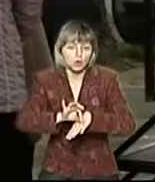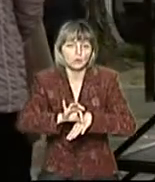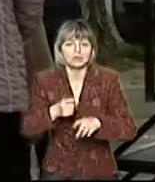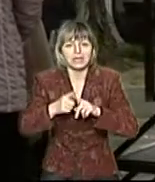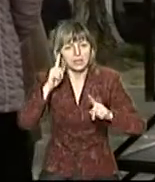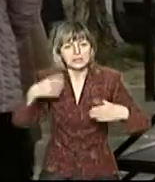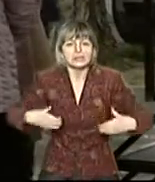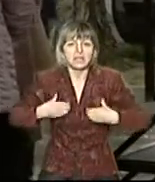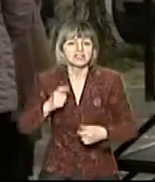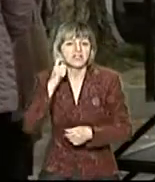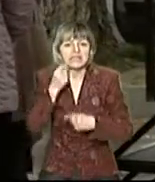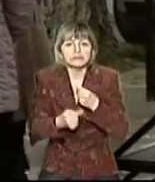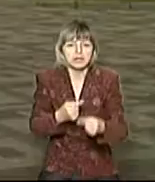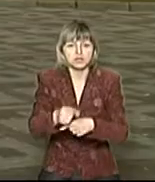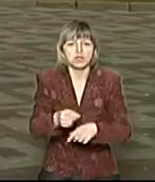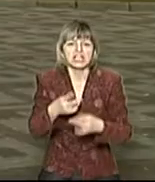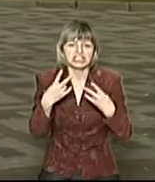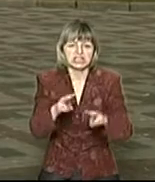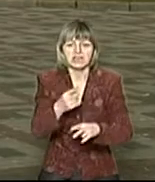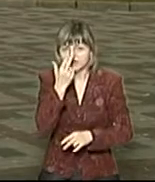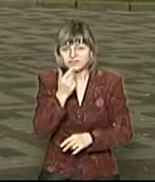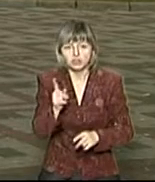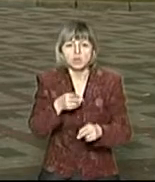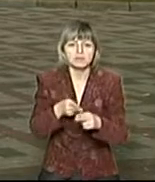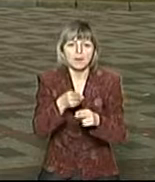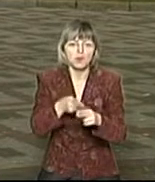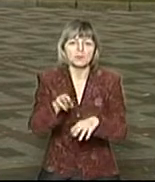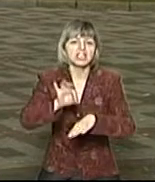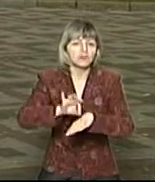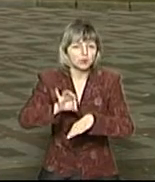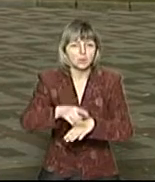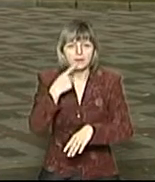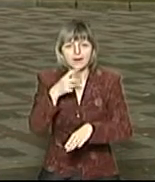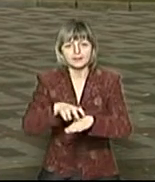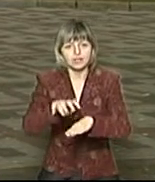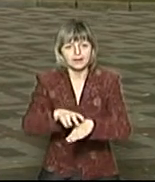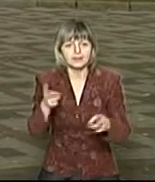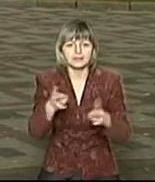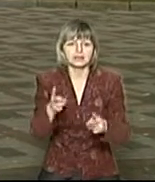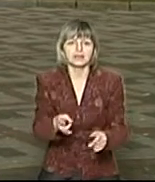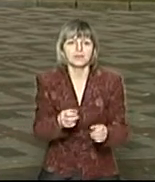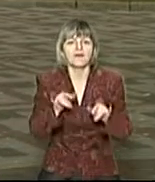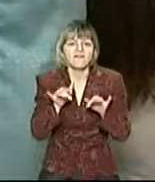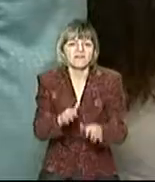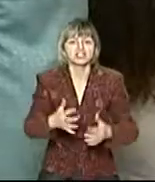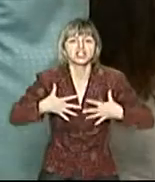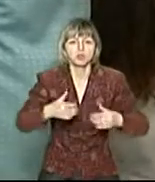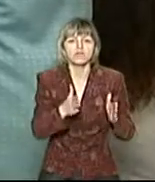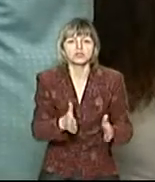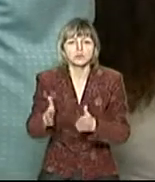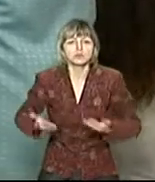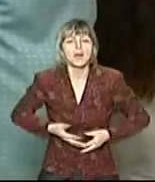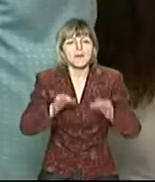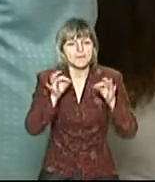– стреси, вік, спадковість, шкідливі звички. Аби запобігти хворобі, каже лікар, потрібно вести здоровий спосіб життя,